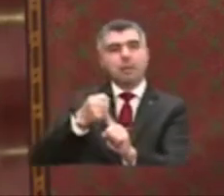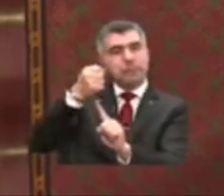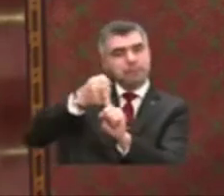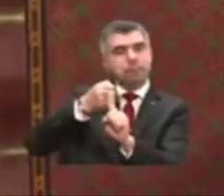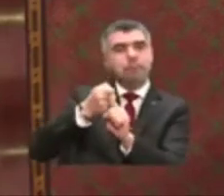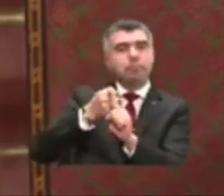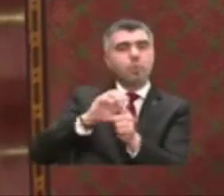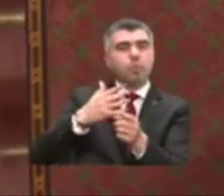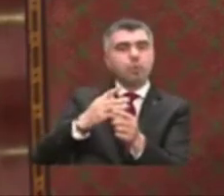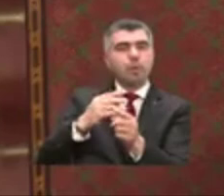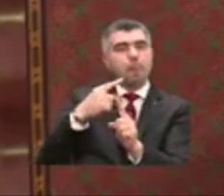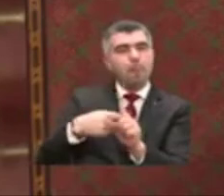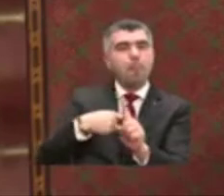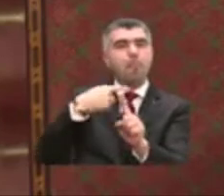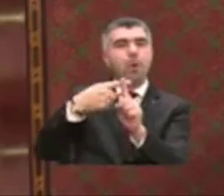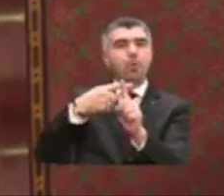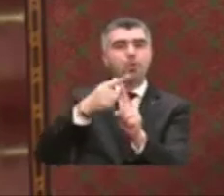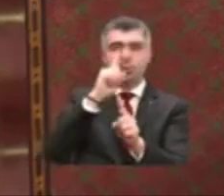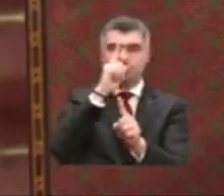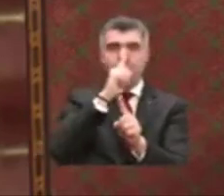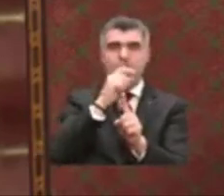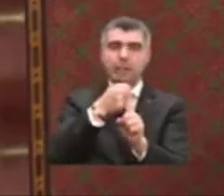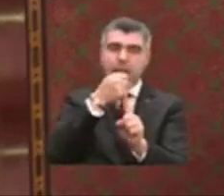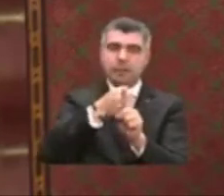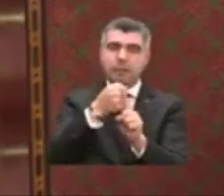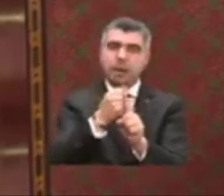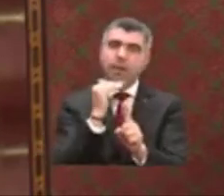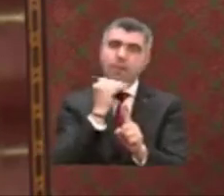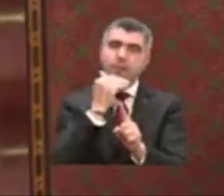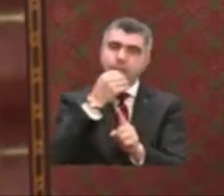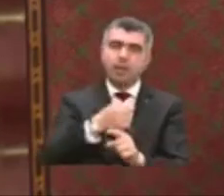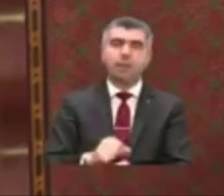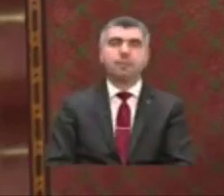نحسنوا الوتيره ديال الانجاز ديالها.